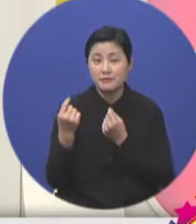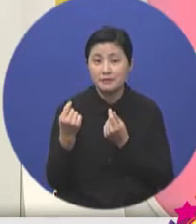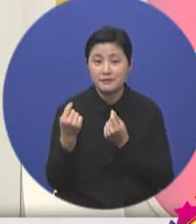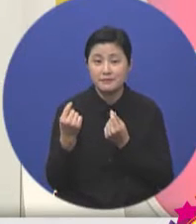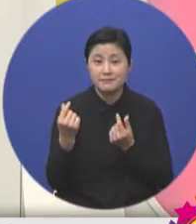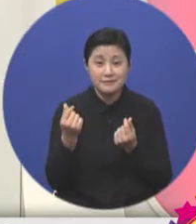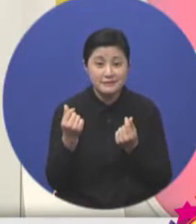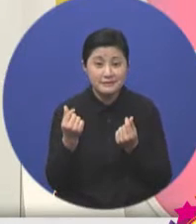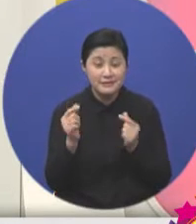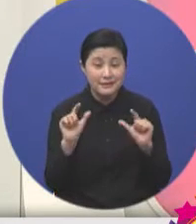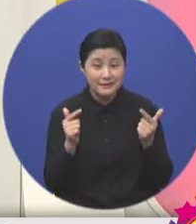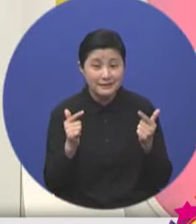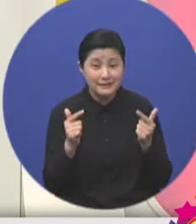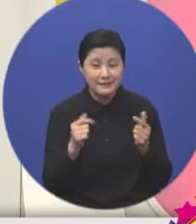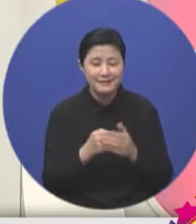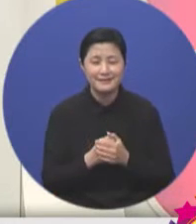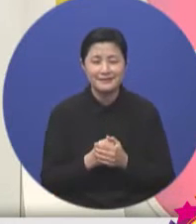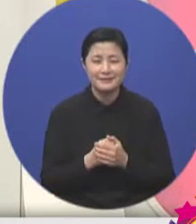같아요.